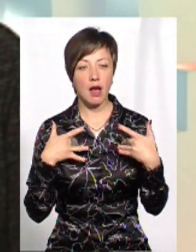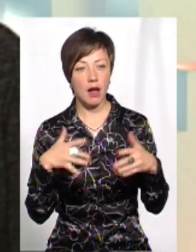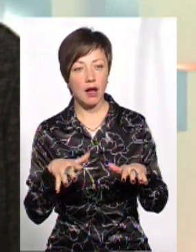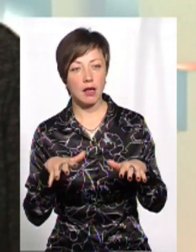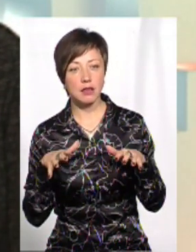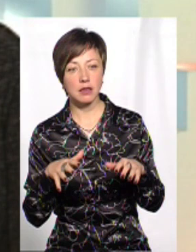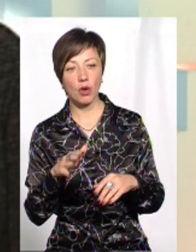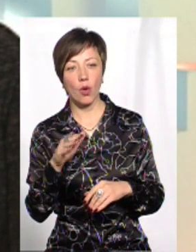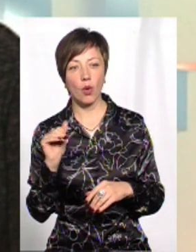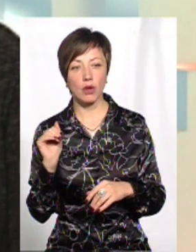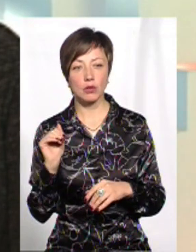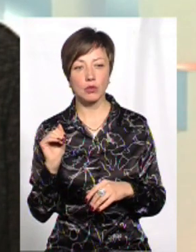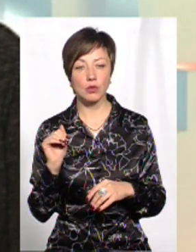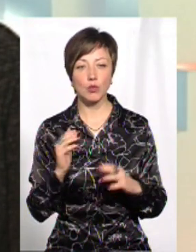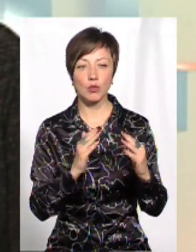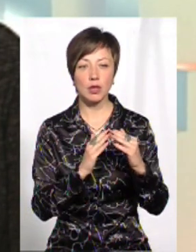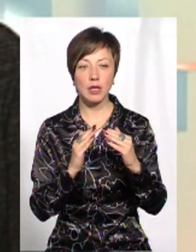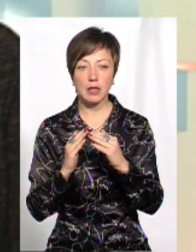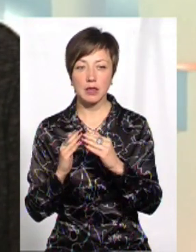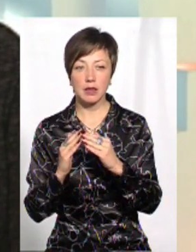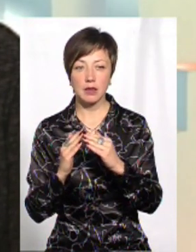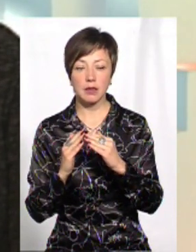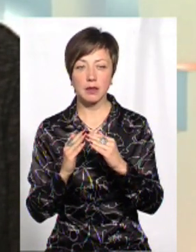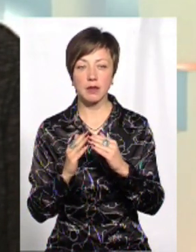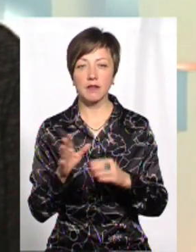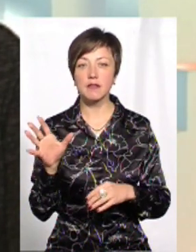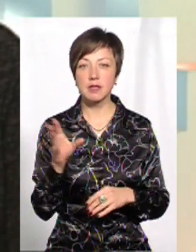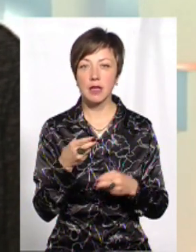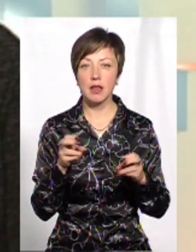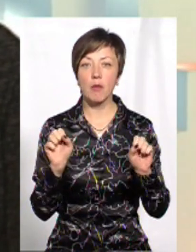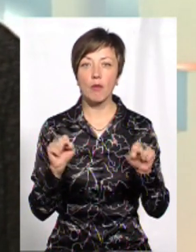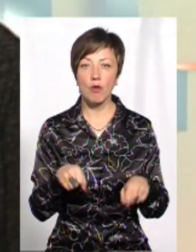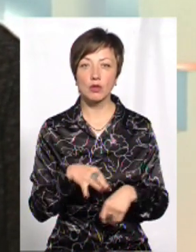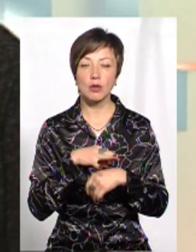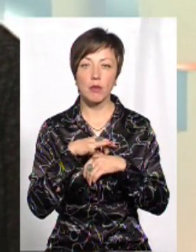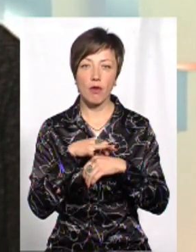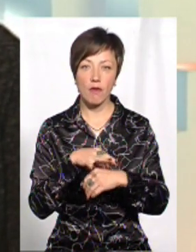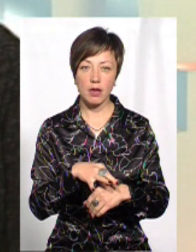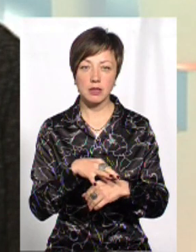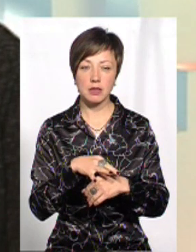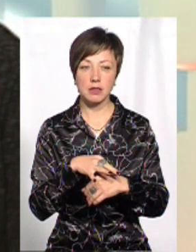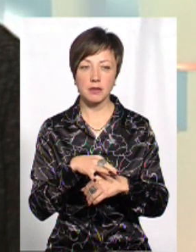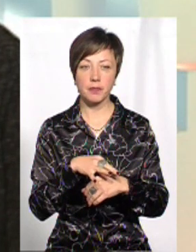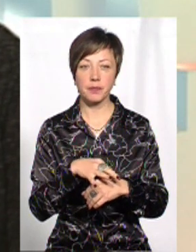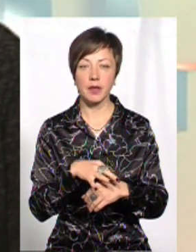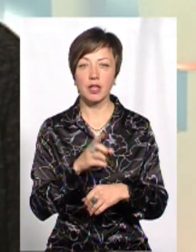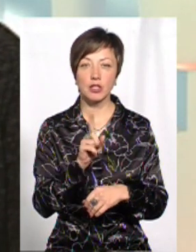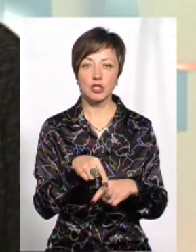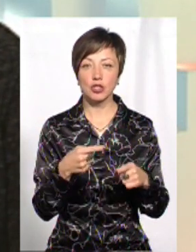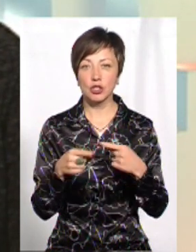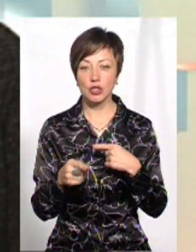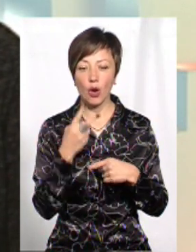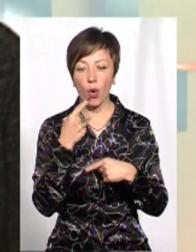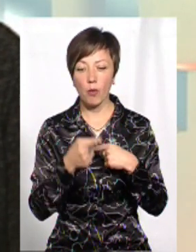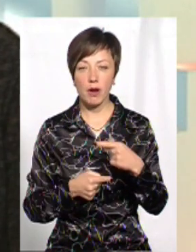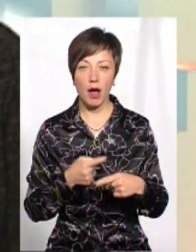вони орендують будинки, все, де можна провести ті чи інші